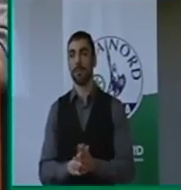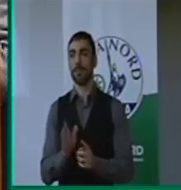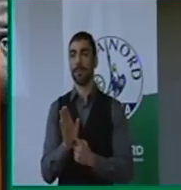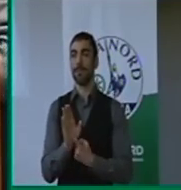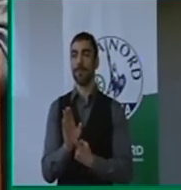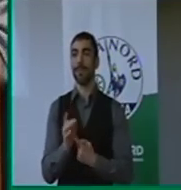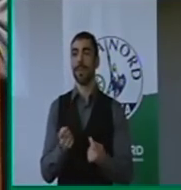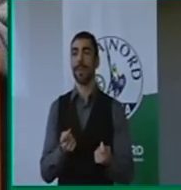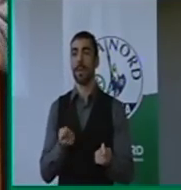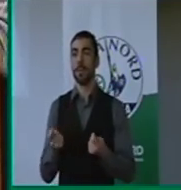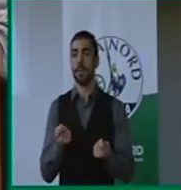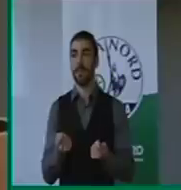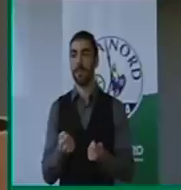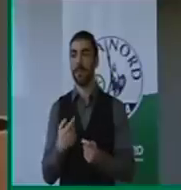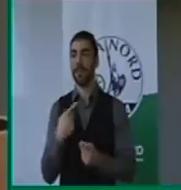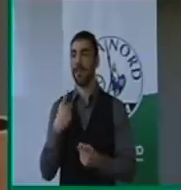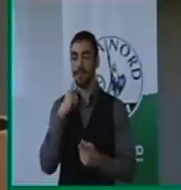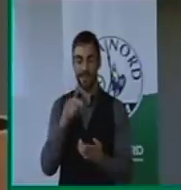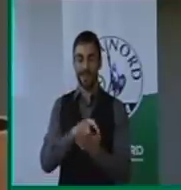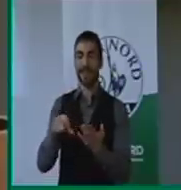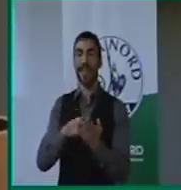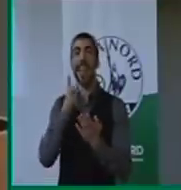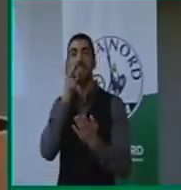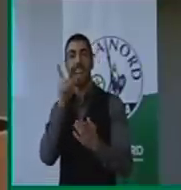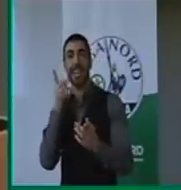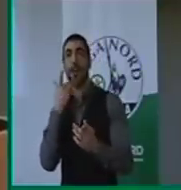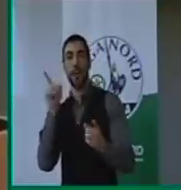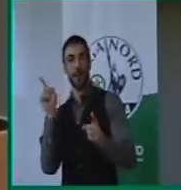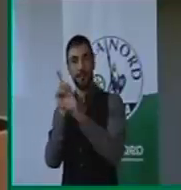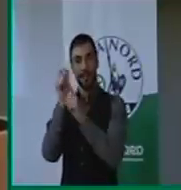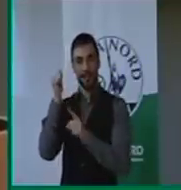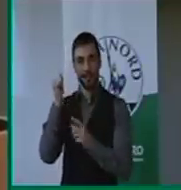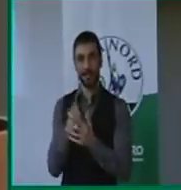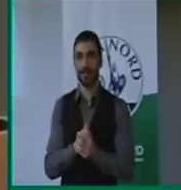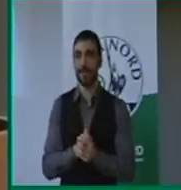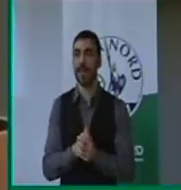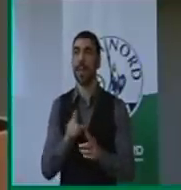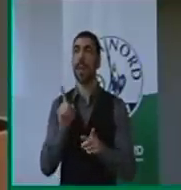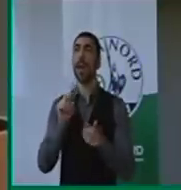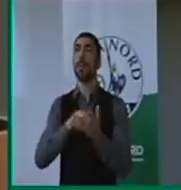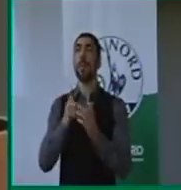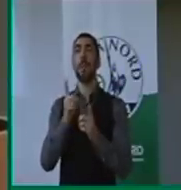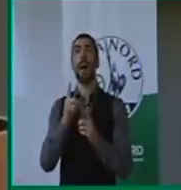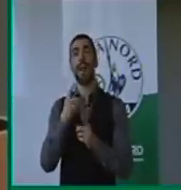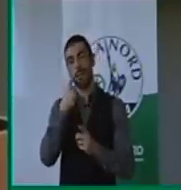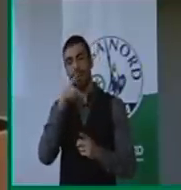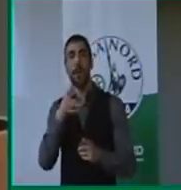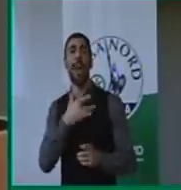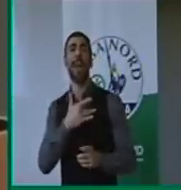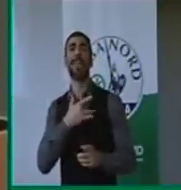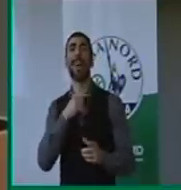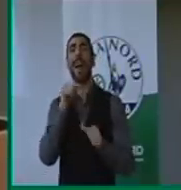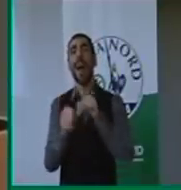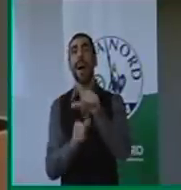in linea mi sembra anche con con i colori c'è un problema di etica del cambiamento il non